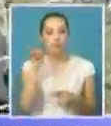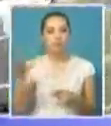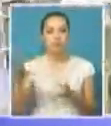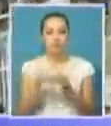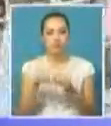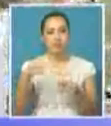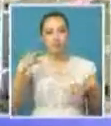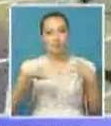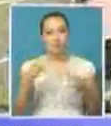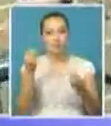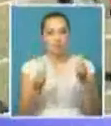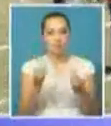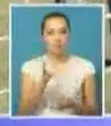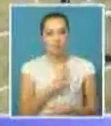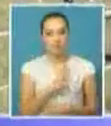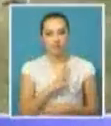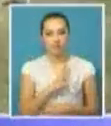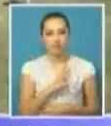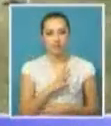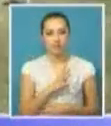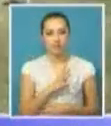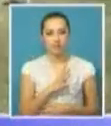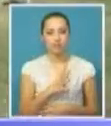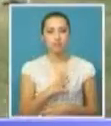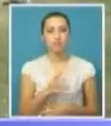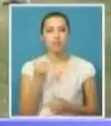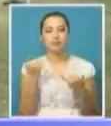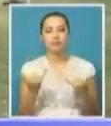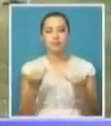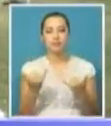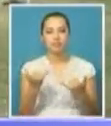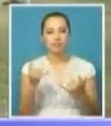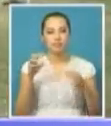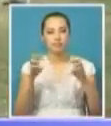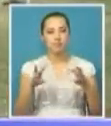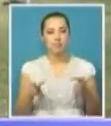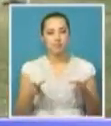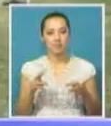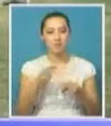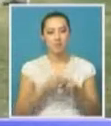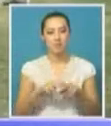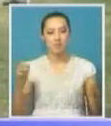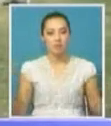ардагер футболшылары шапшаңдық танытты. Мына бүгін әкімшіліктің қолдауымен